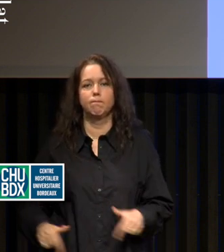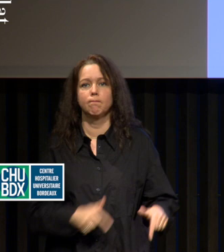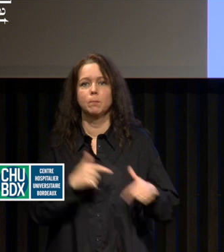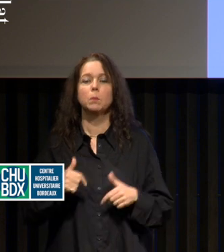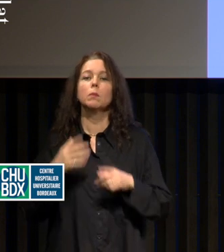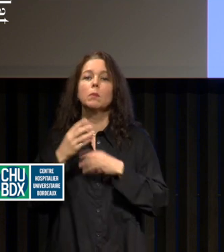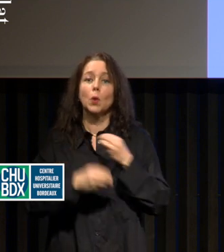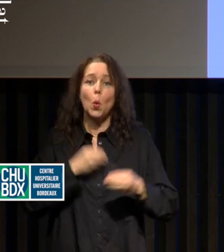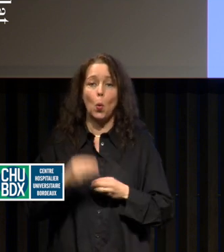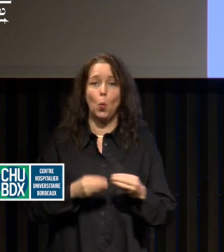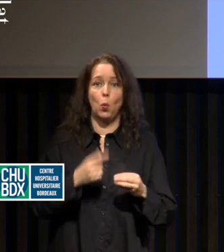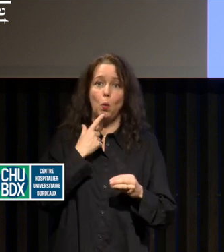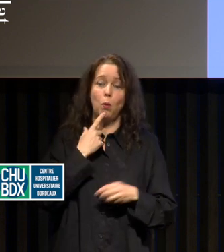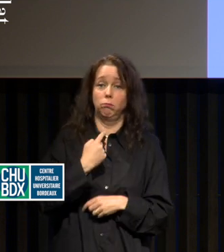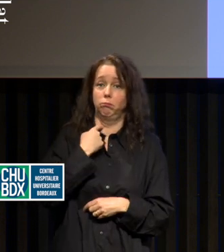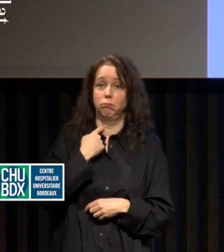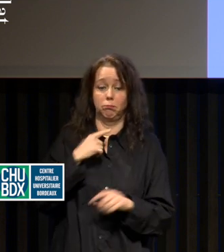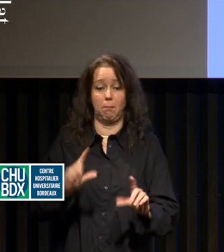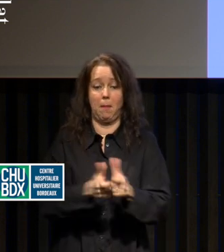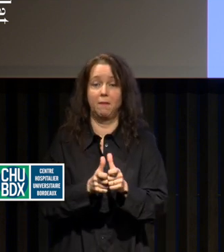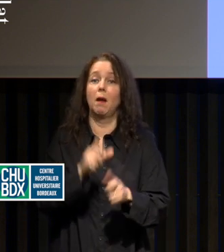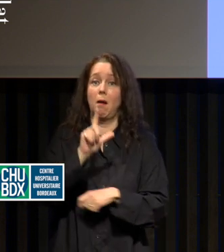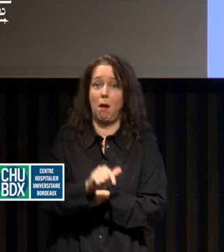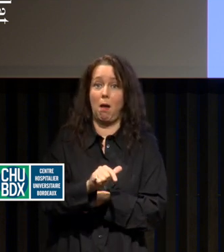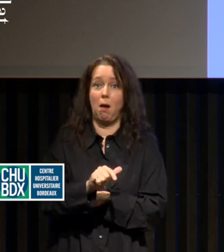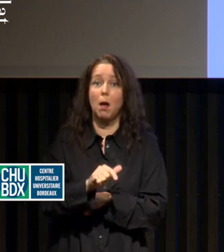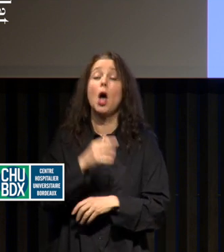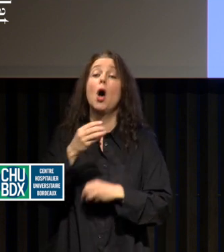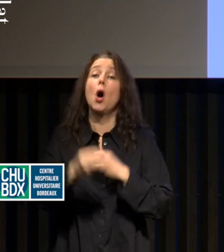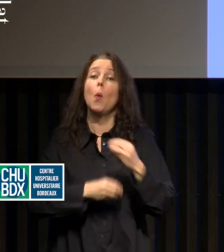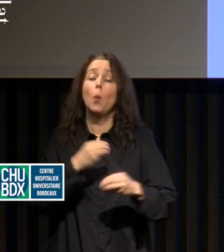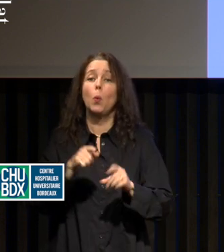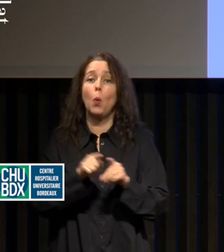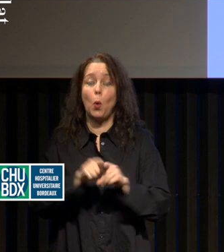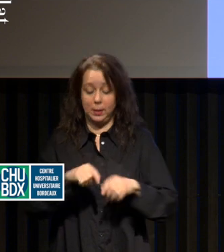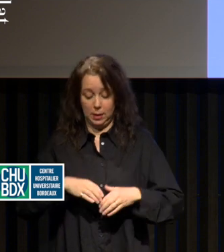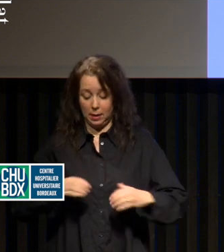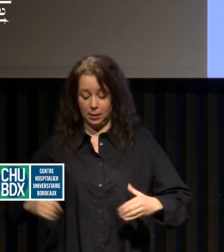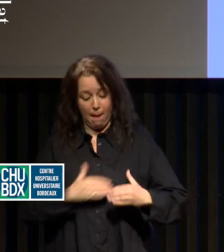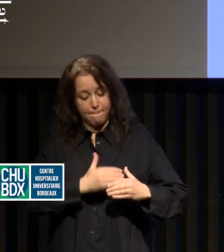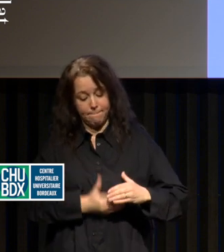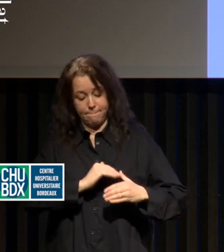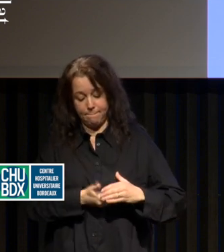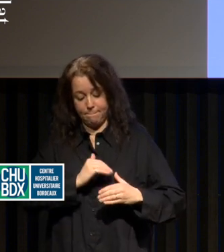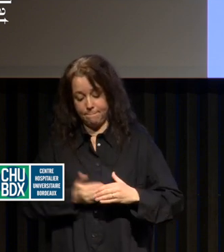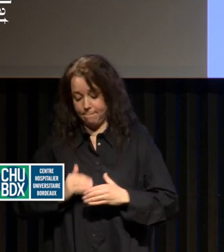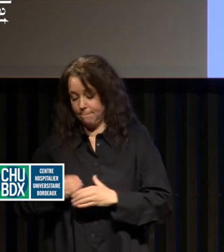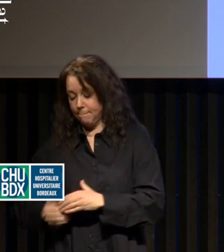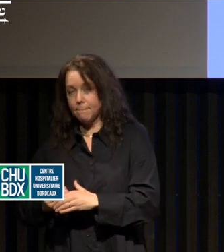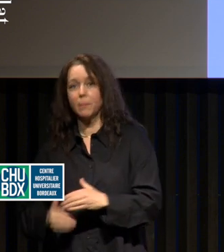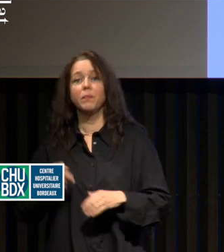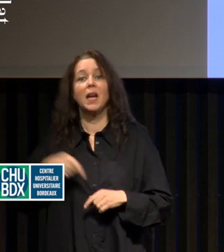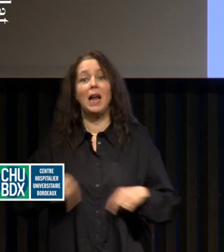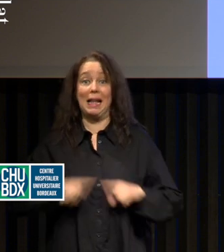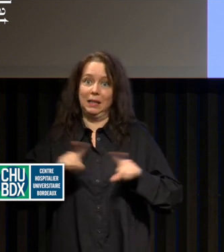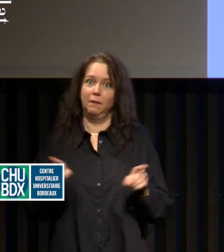lumière intestinale, dans les selles, avec les résidus, soit au contact du revêtement de l'intestin. Et celles qui sont au contact du revêtement de l'intestin ne sont pas les